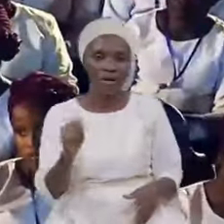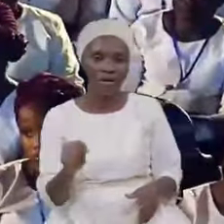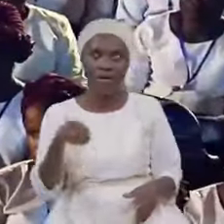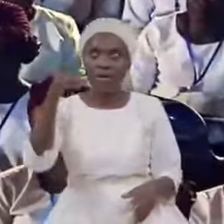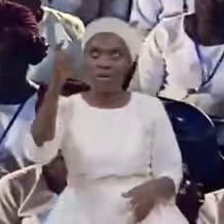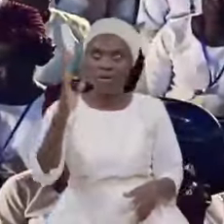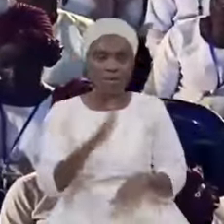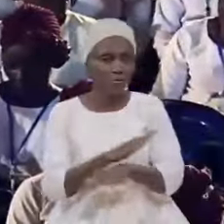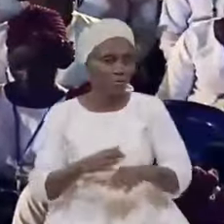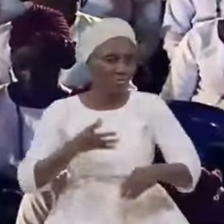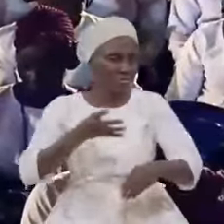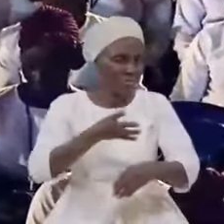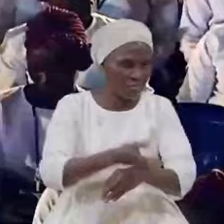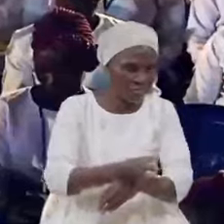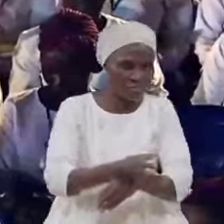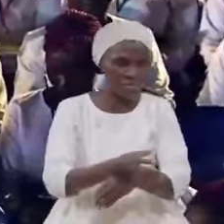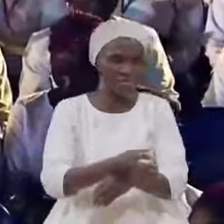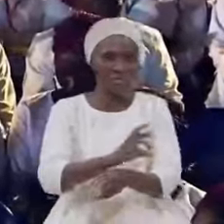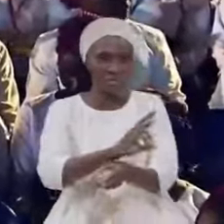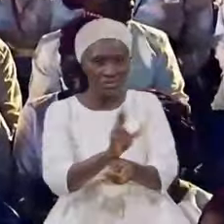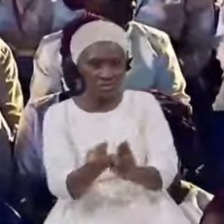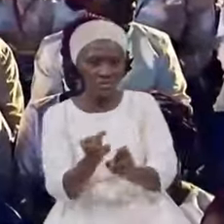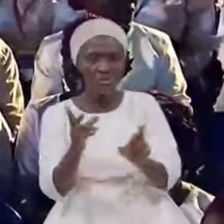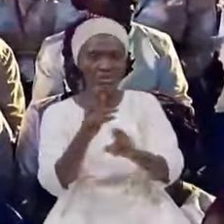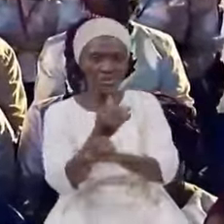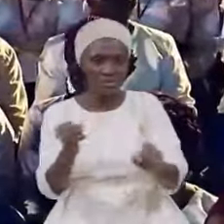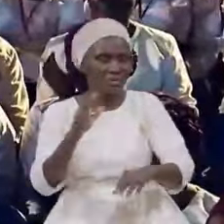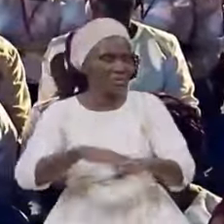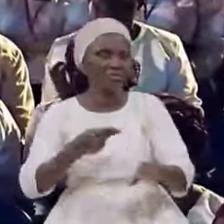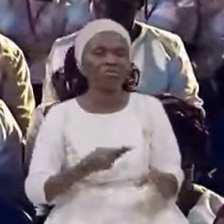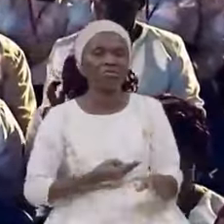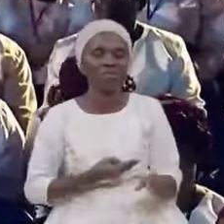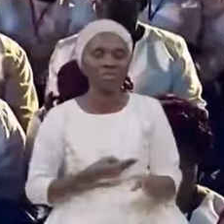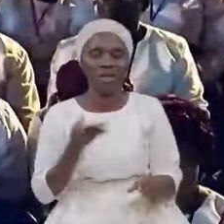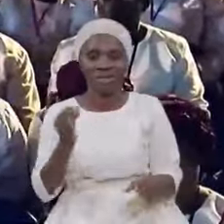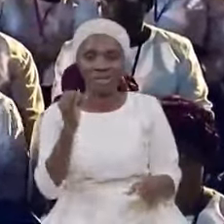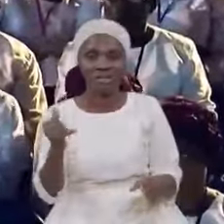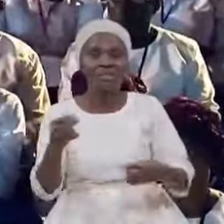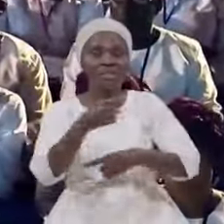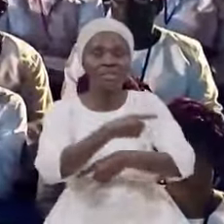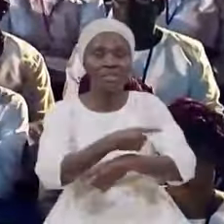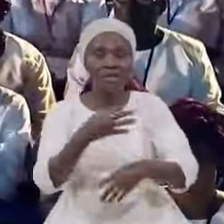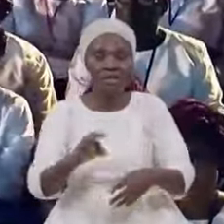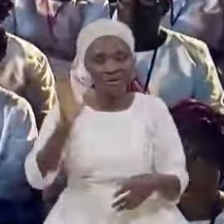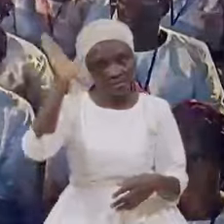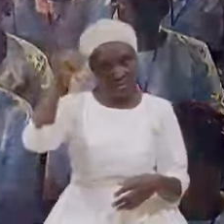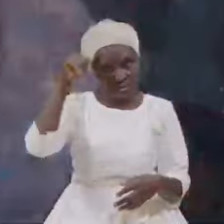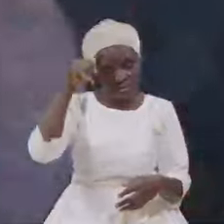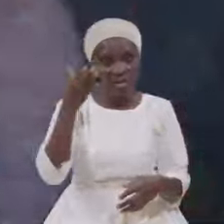à personne. Pour certaines personnes, donc, il y a le jour de la rébellion. Il y a le jour du